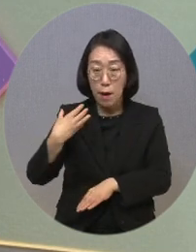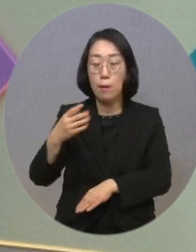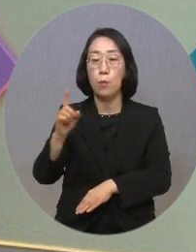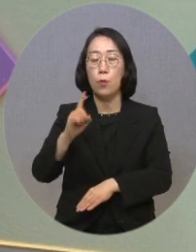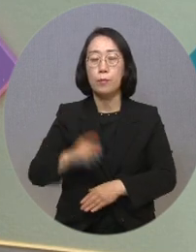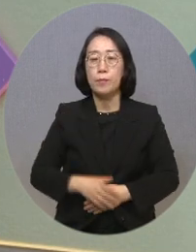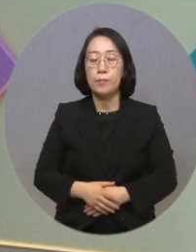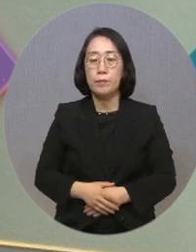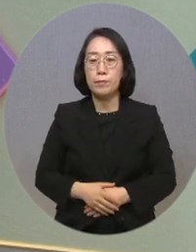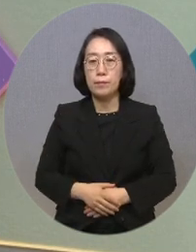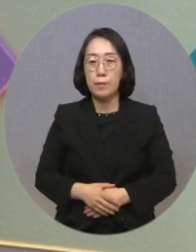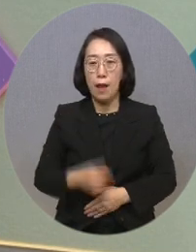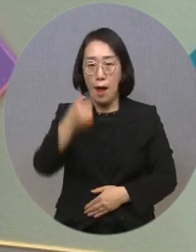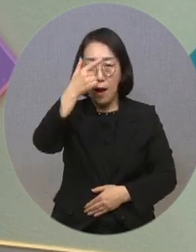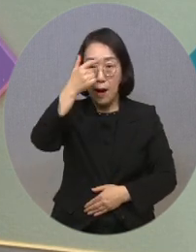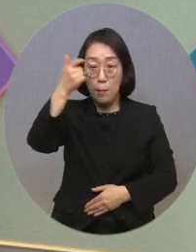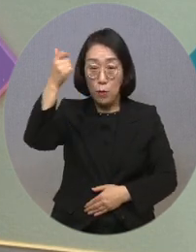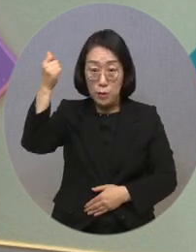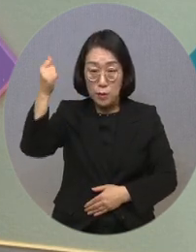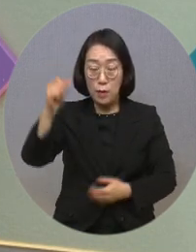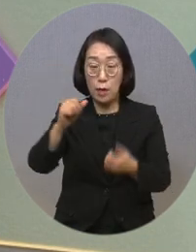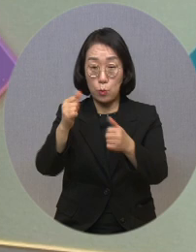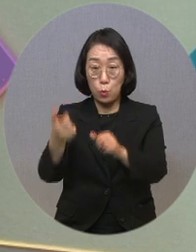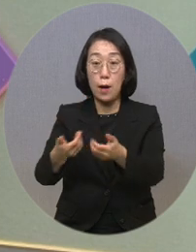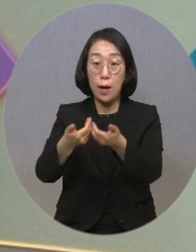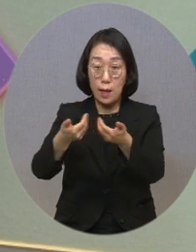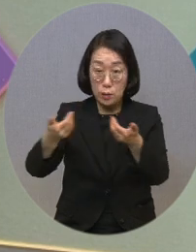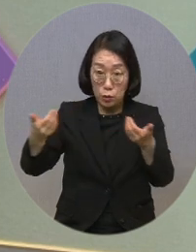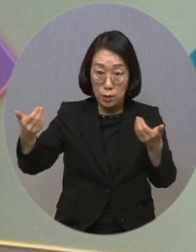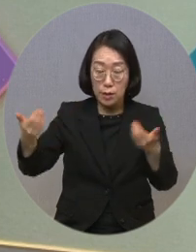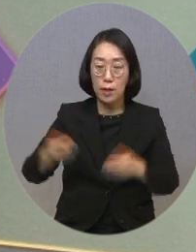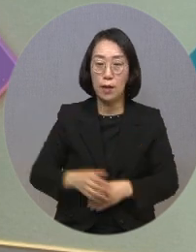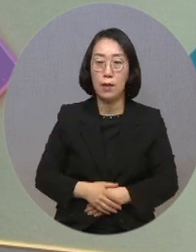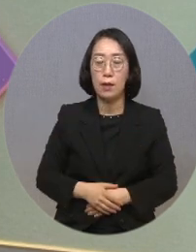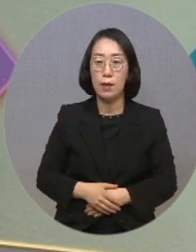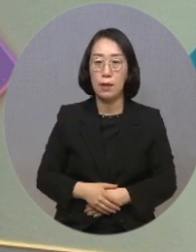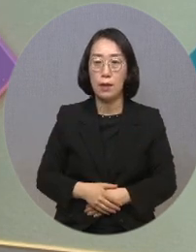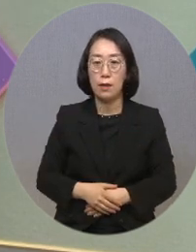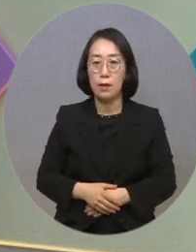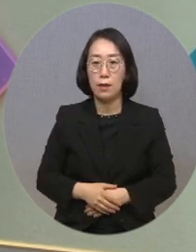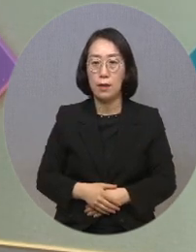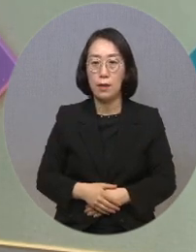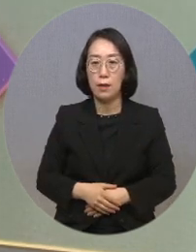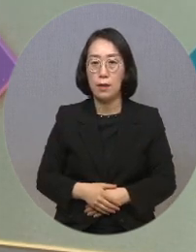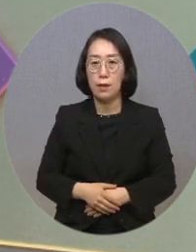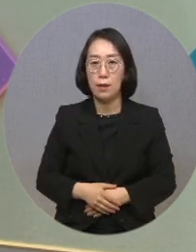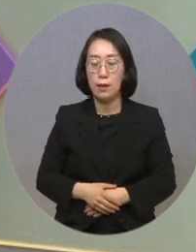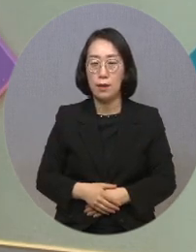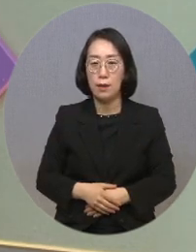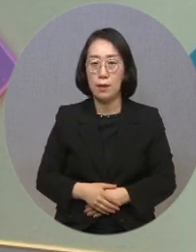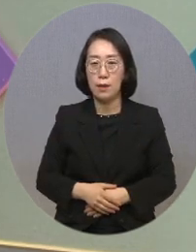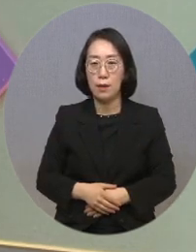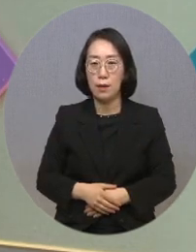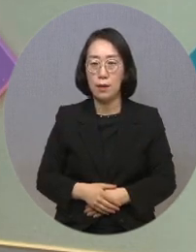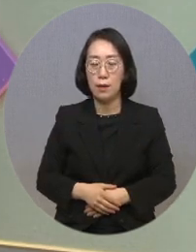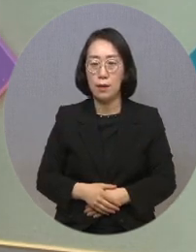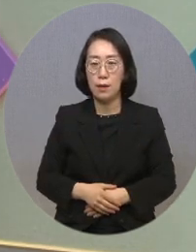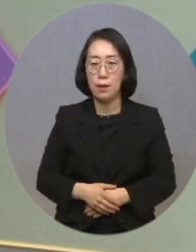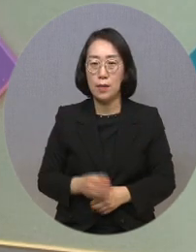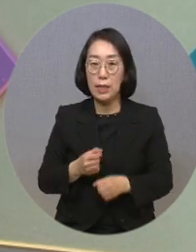우리 할아버지가 돌아가셨는데 근조기를 보내줄 수 있냐. 네.